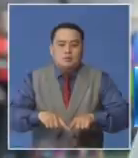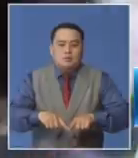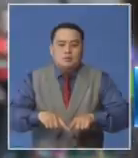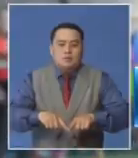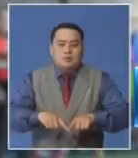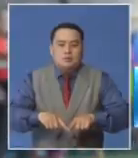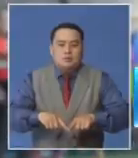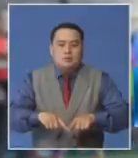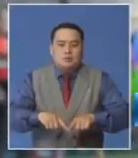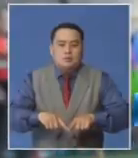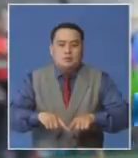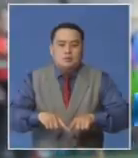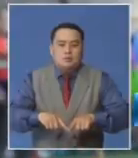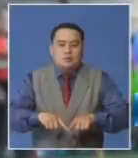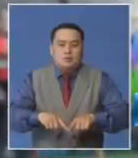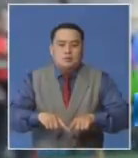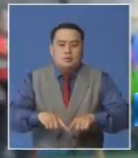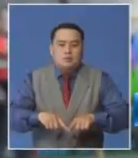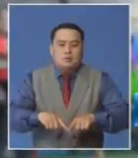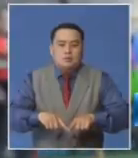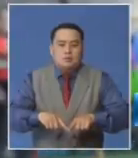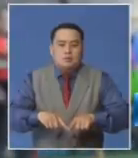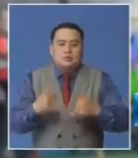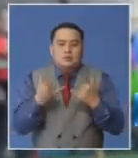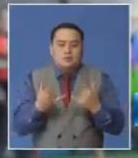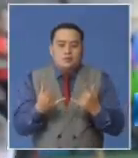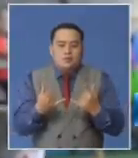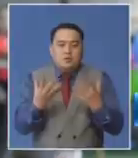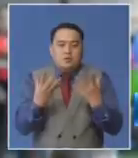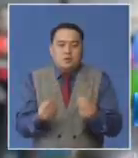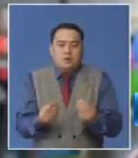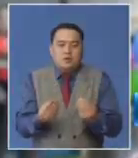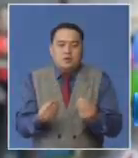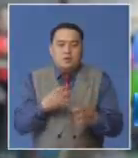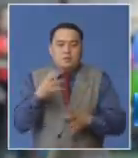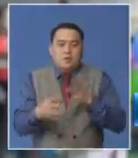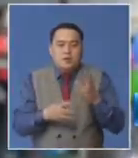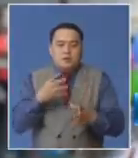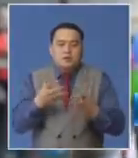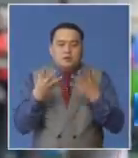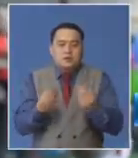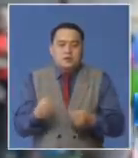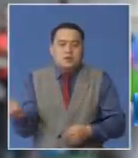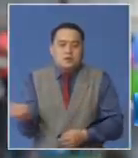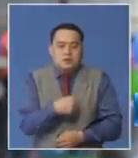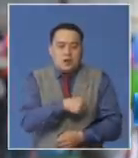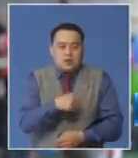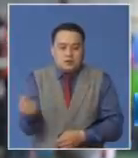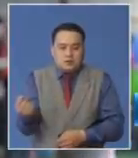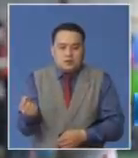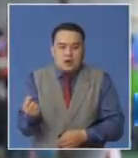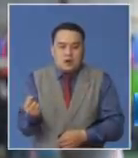федерация тенниса жетысу сегодня день международный день тенниса с